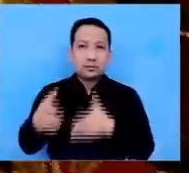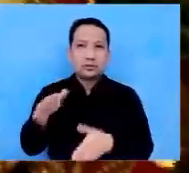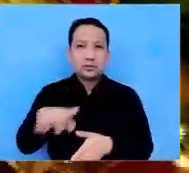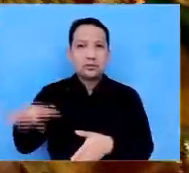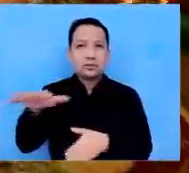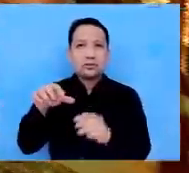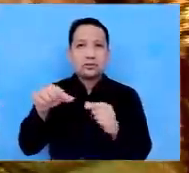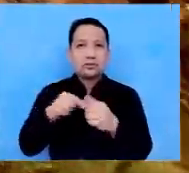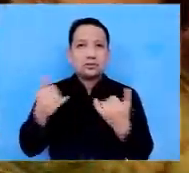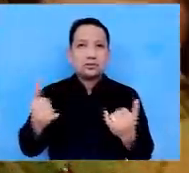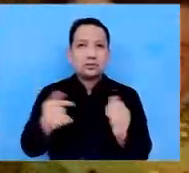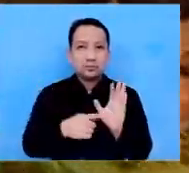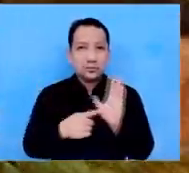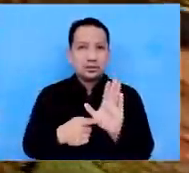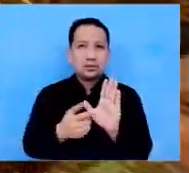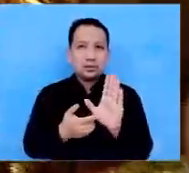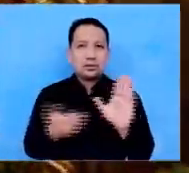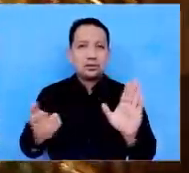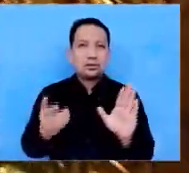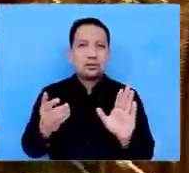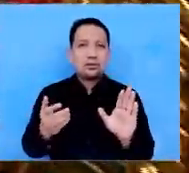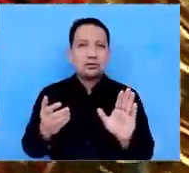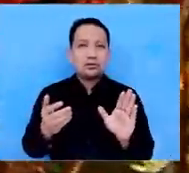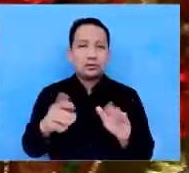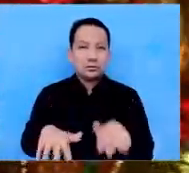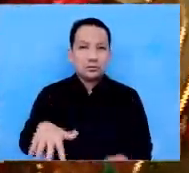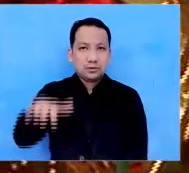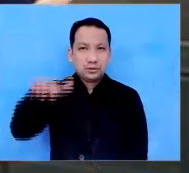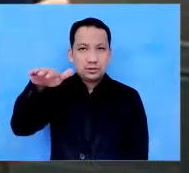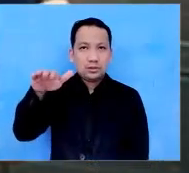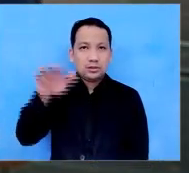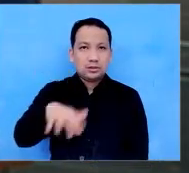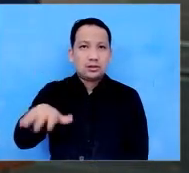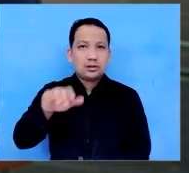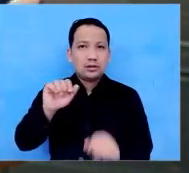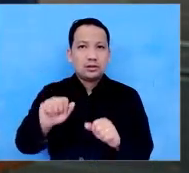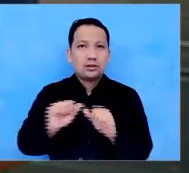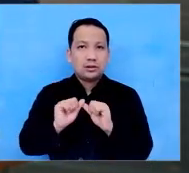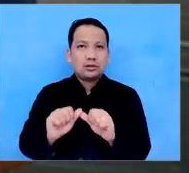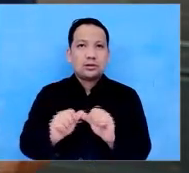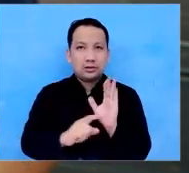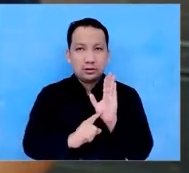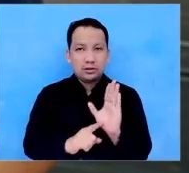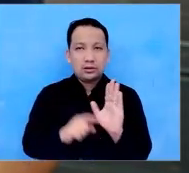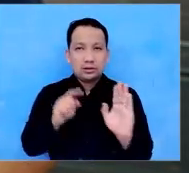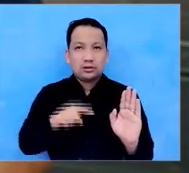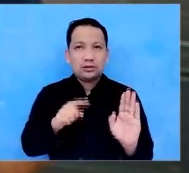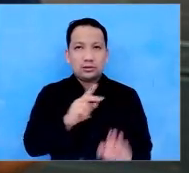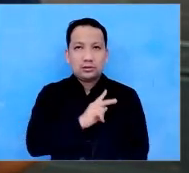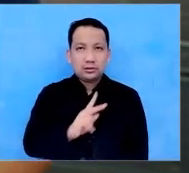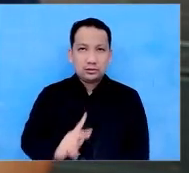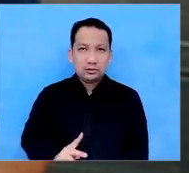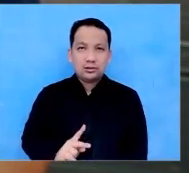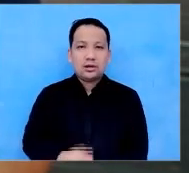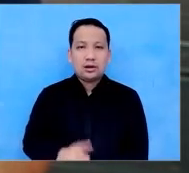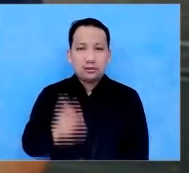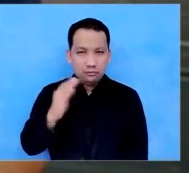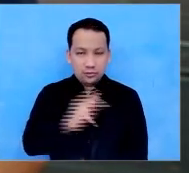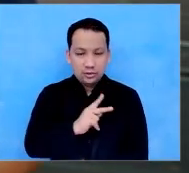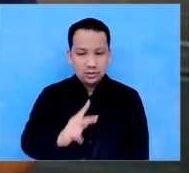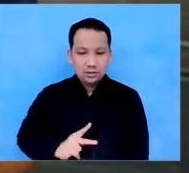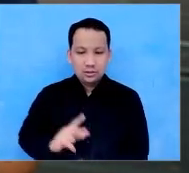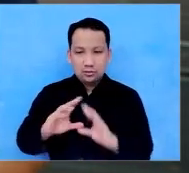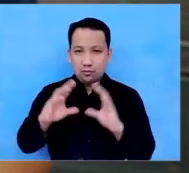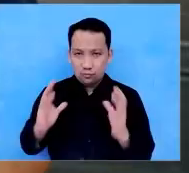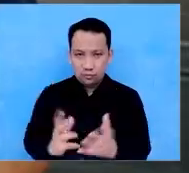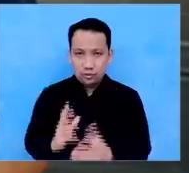na po siya ay pinapakita na siya ay, nung lumaki na siya, ay pinakita na siya ay isang hari. Siya ang hari ng daigdig,